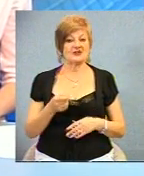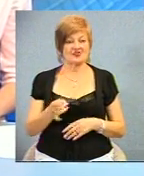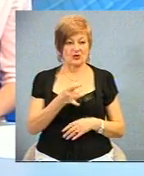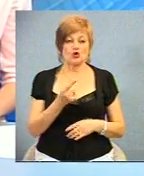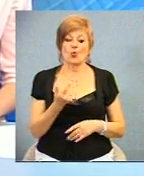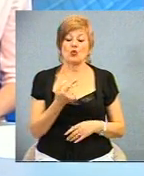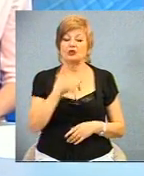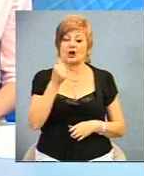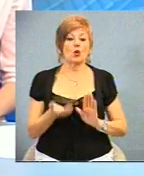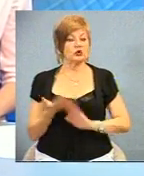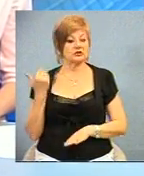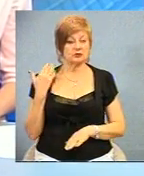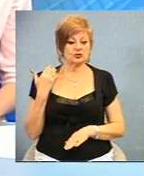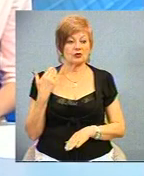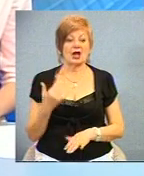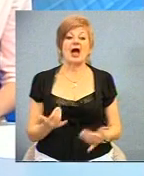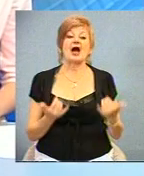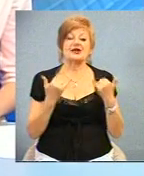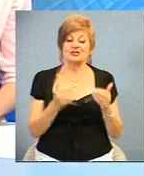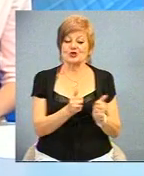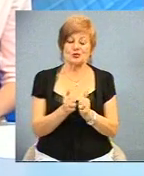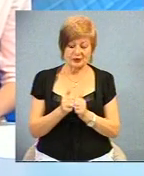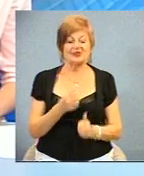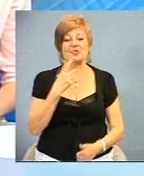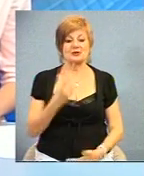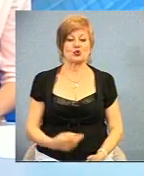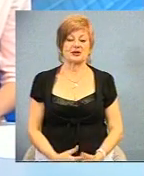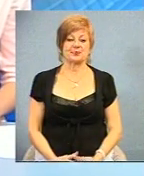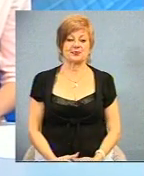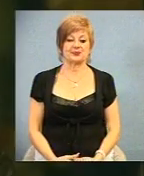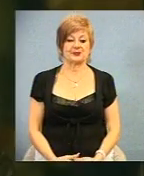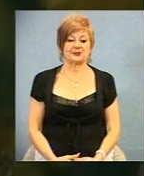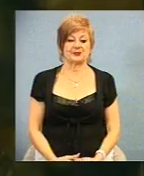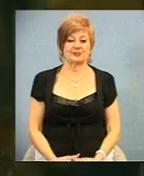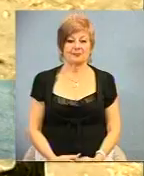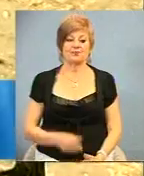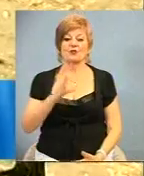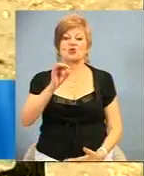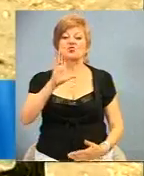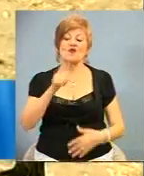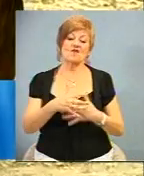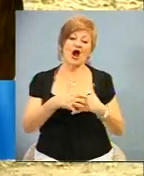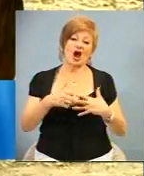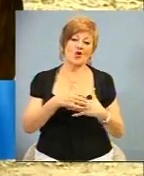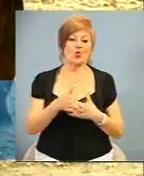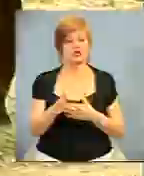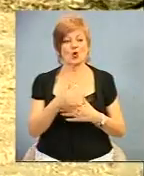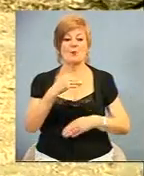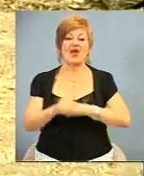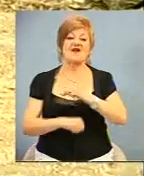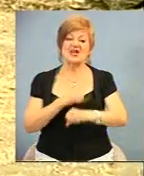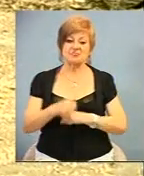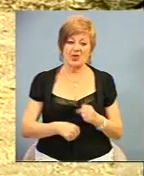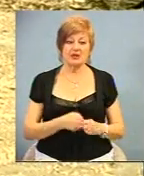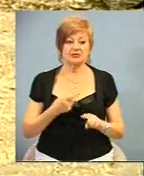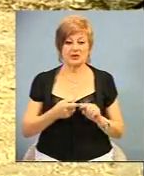1,5 роки тому. Хто її нинішні сусіди – дивіться далі. Сова, кішка, акула та ведмідь. Цей